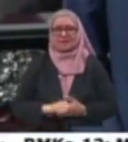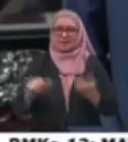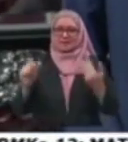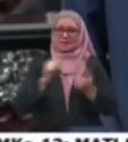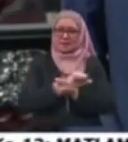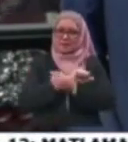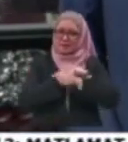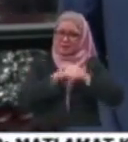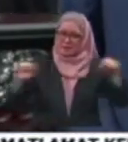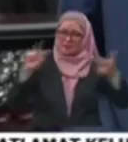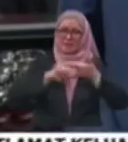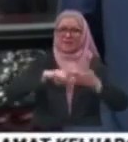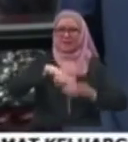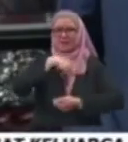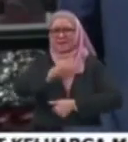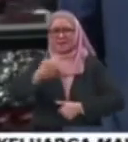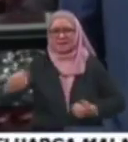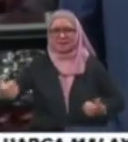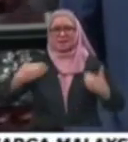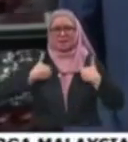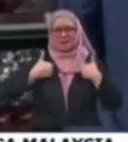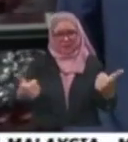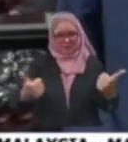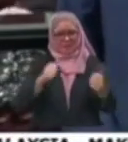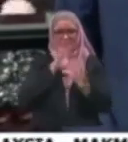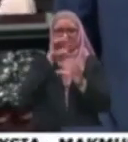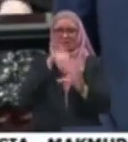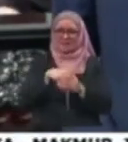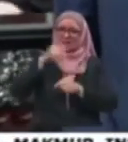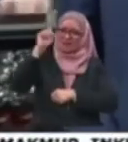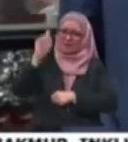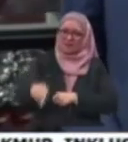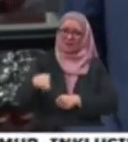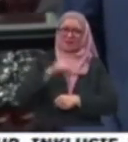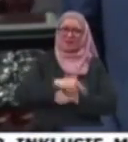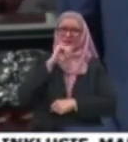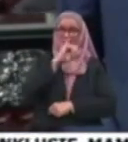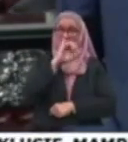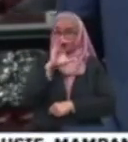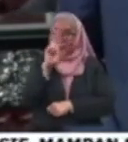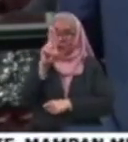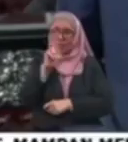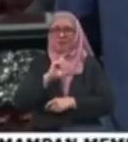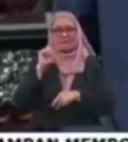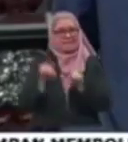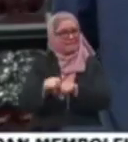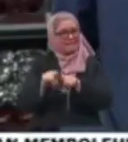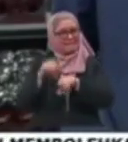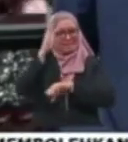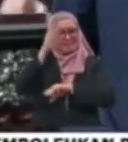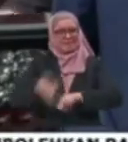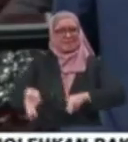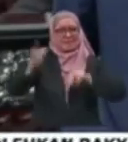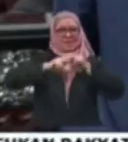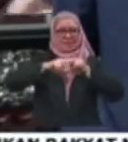kelengkapan dan peralatan kesihatan termasuk keperluan unit rawatan rapi atau ICU akan ditambah